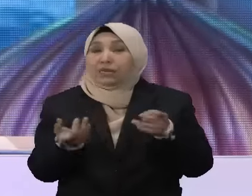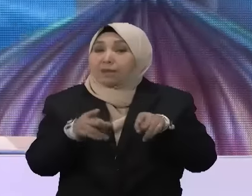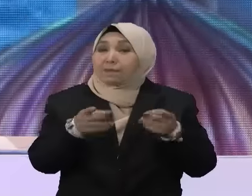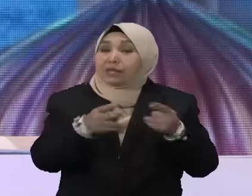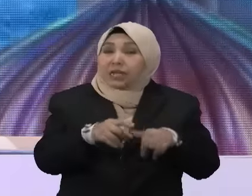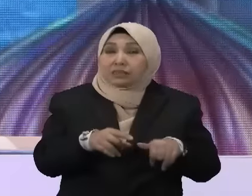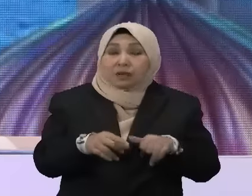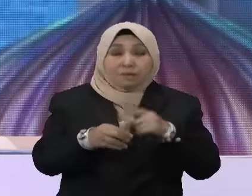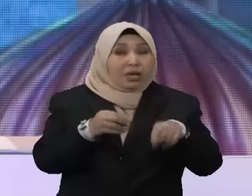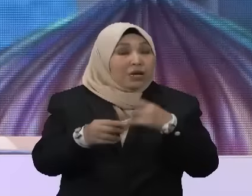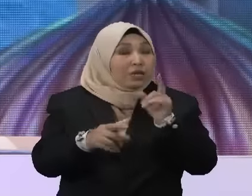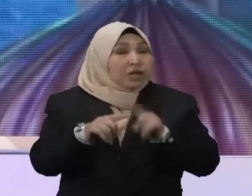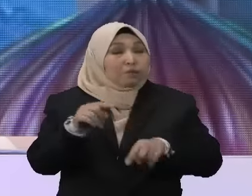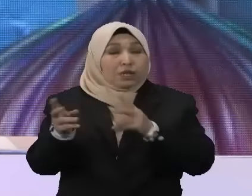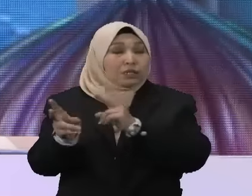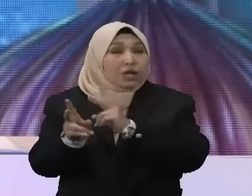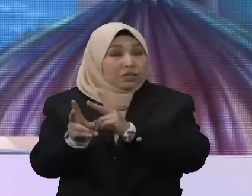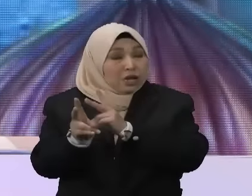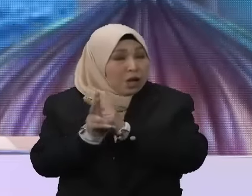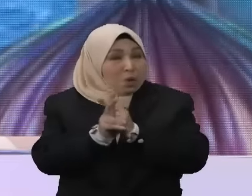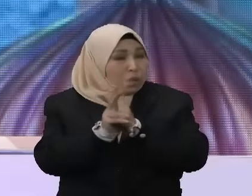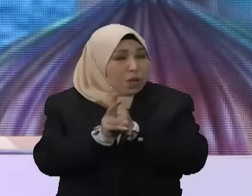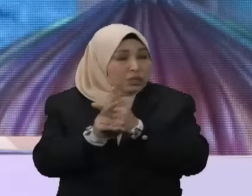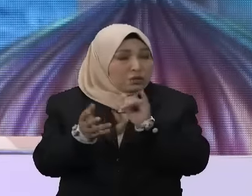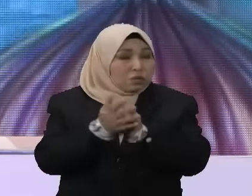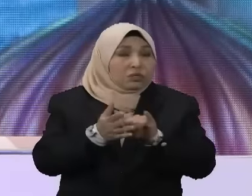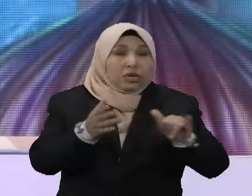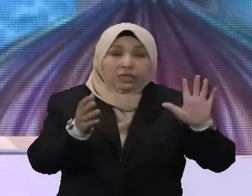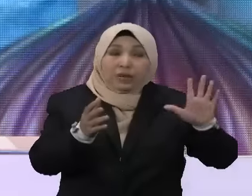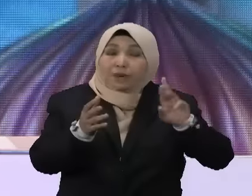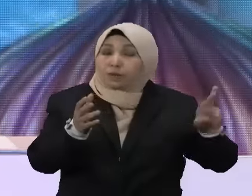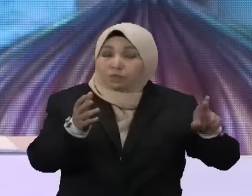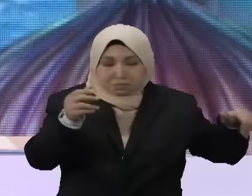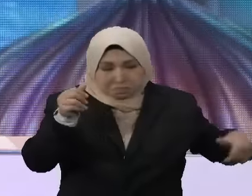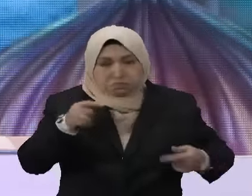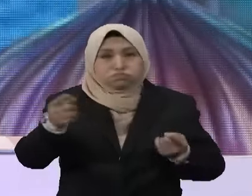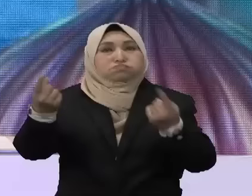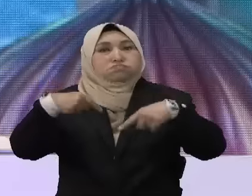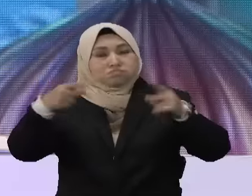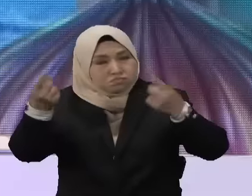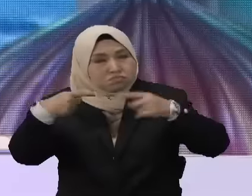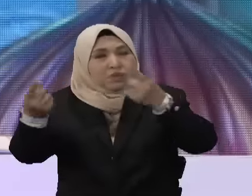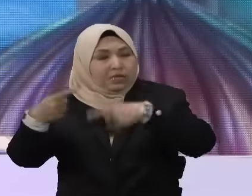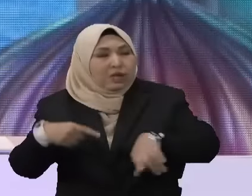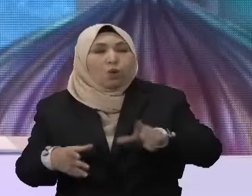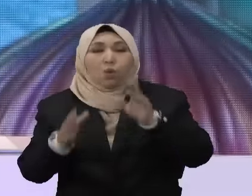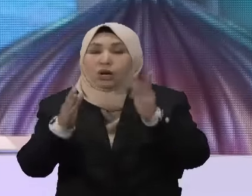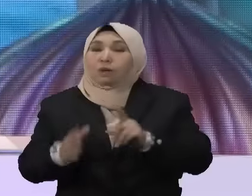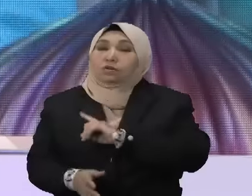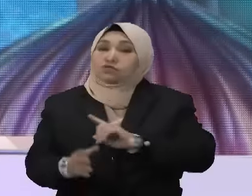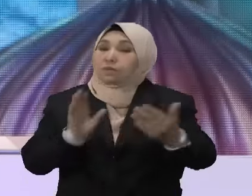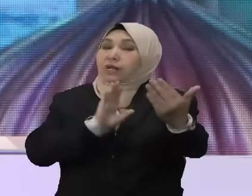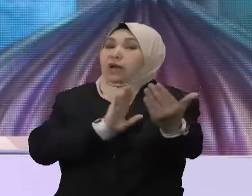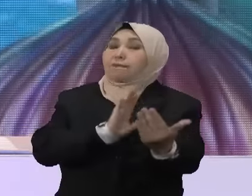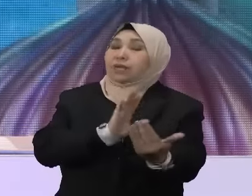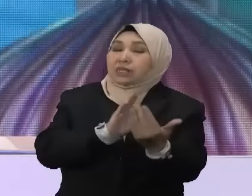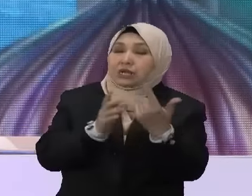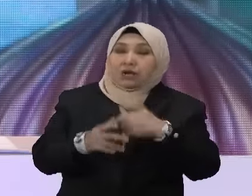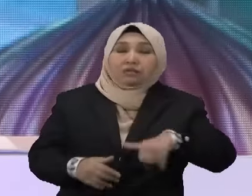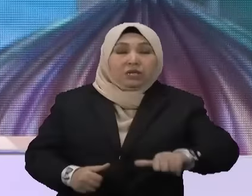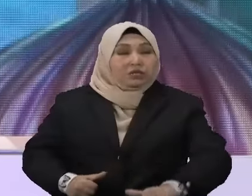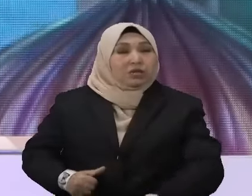benda yang tidak dapat dikawal, 5,000 lagi akan datang. So, semua itu adalah untuk memberikan semangat kepada orang Muslim untuk berperang berhadapan dengan tentera Allah,